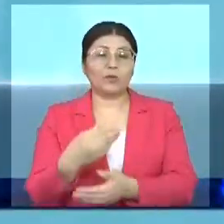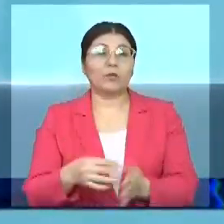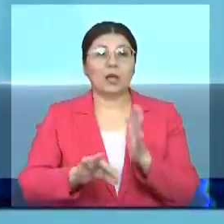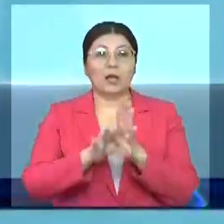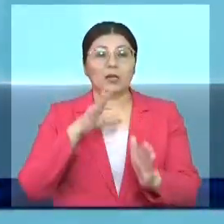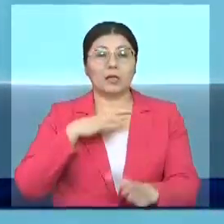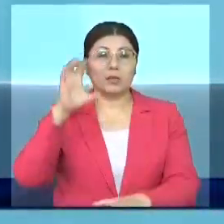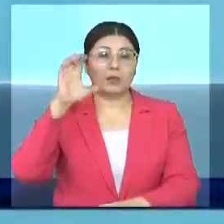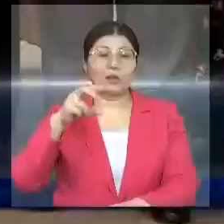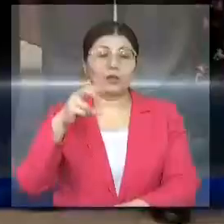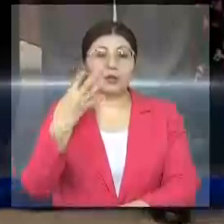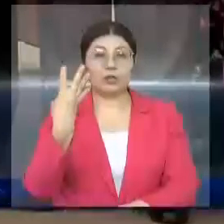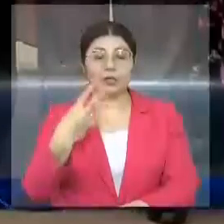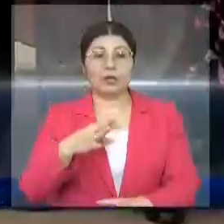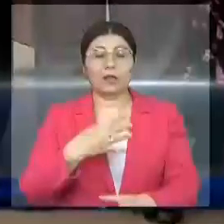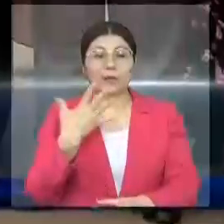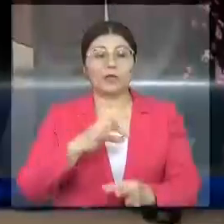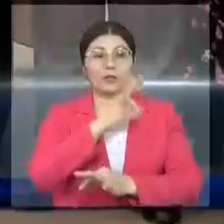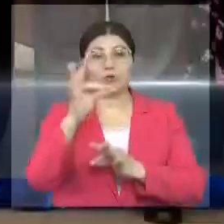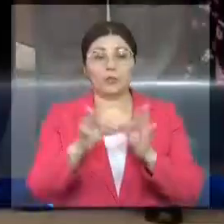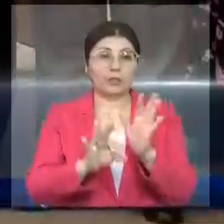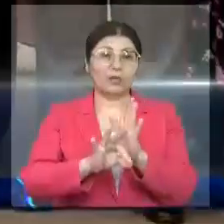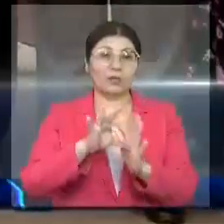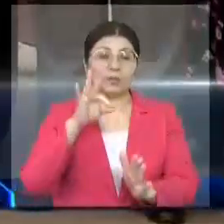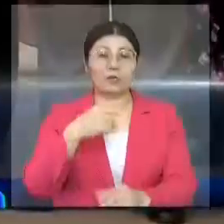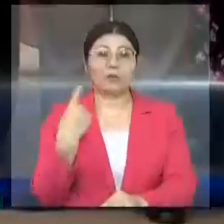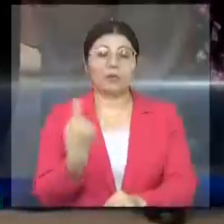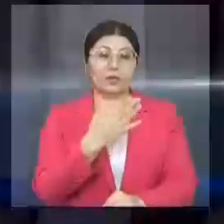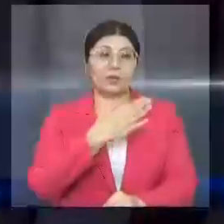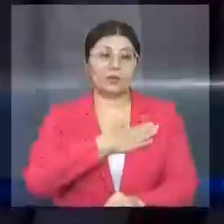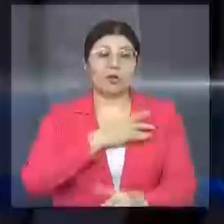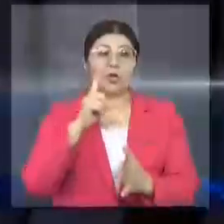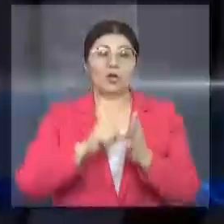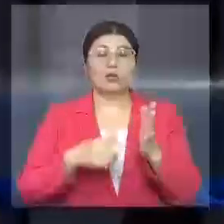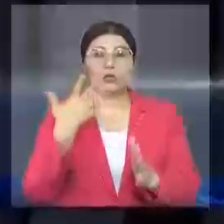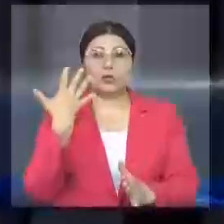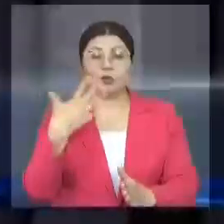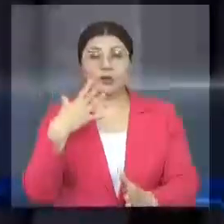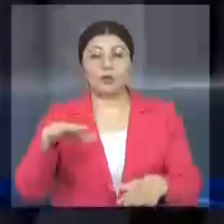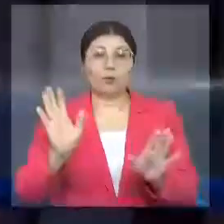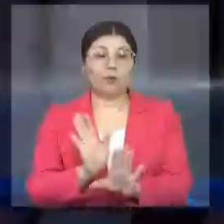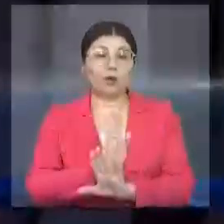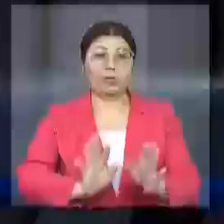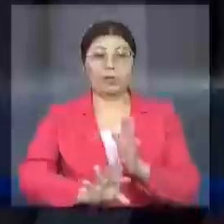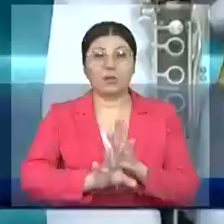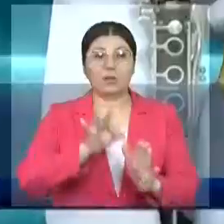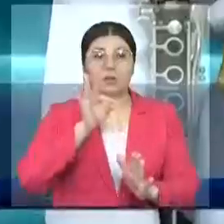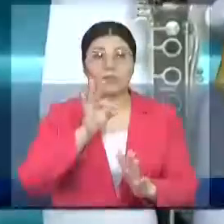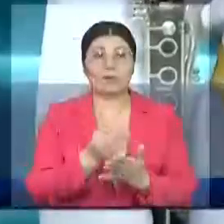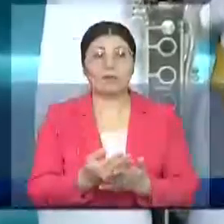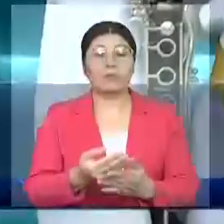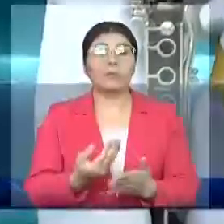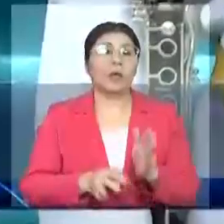Ал елтаңба 245 жобаның арасынан үздік деп танылды. Алғашқы әнұран 750 нұсқа ішінен іріктелді. Көп арасынан ең үздік